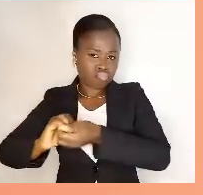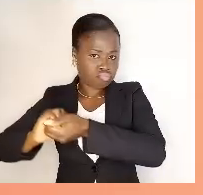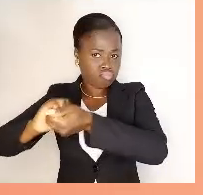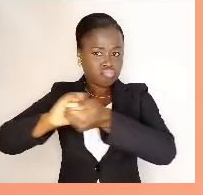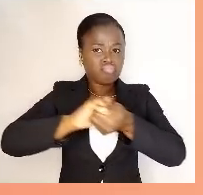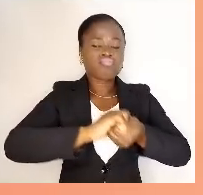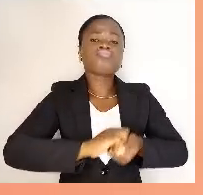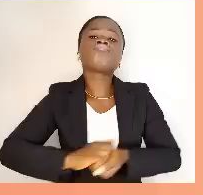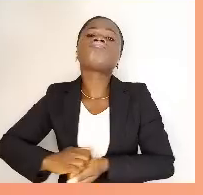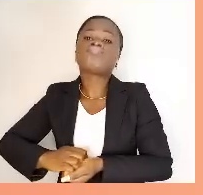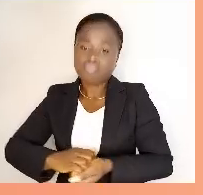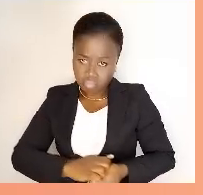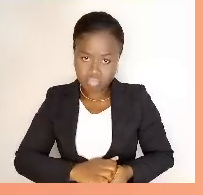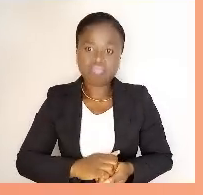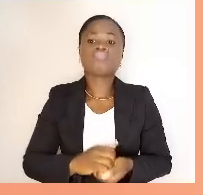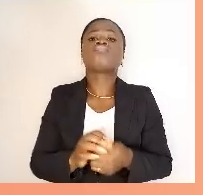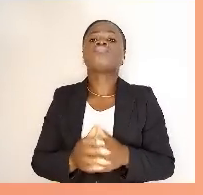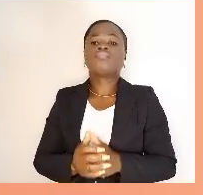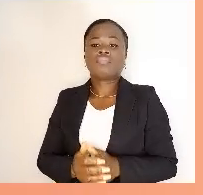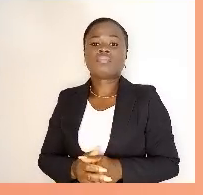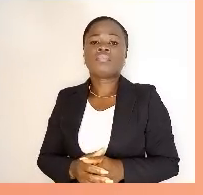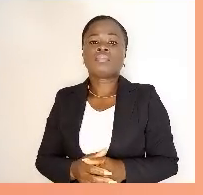une domination des uns par les autres.